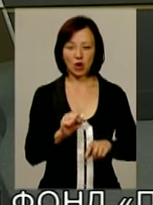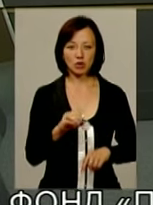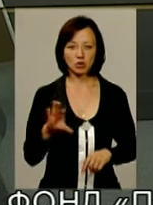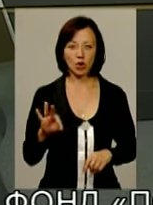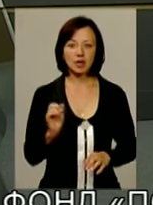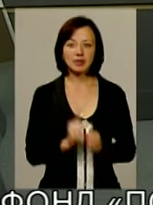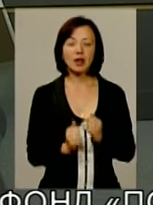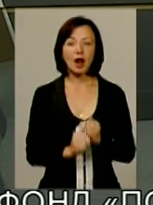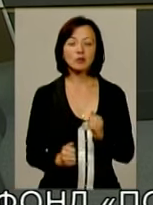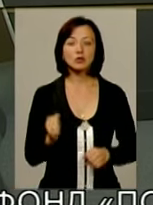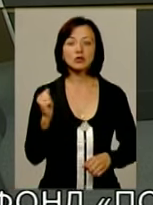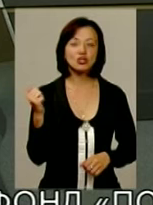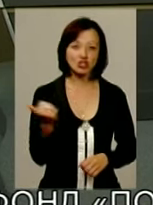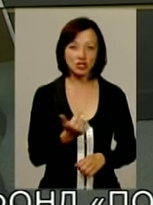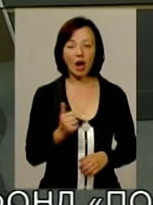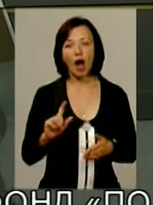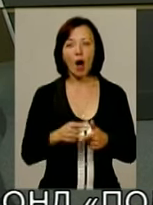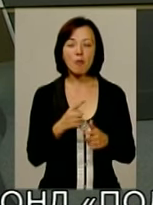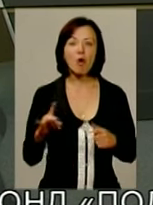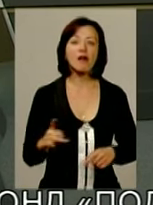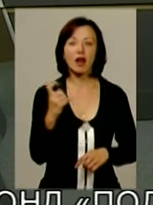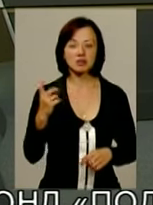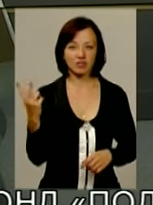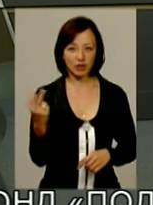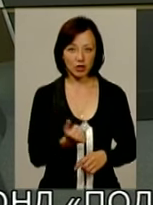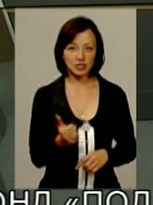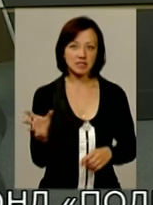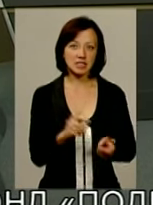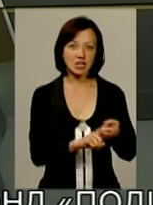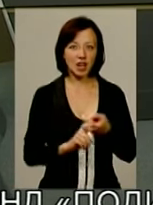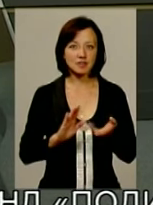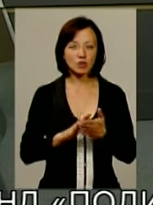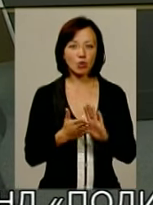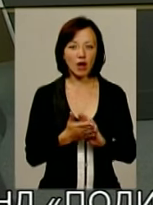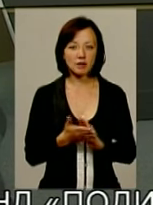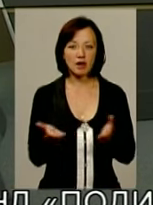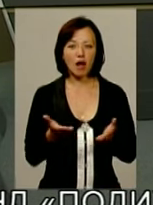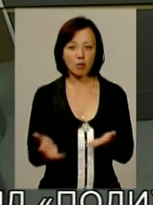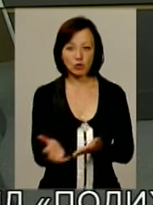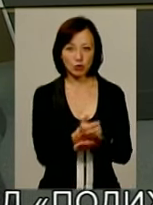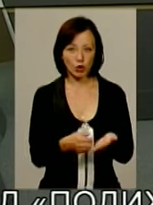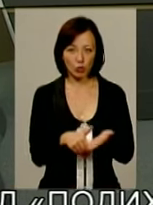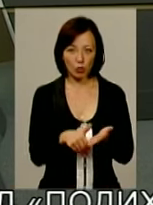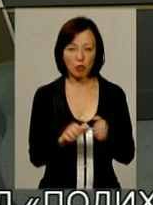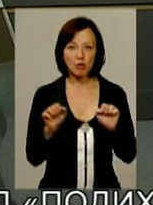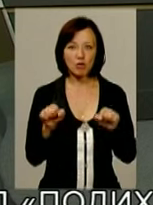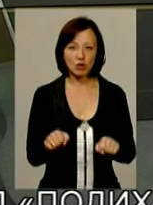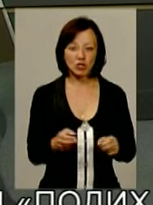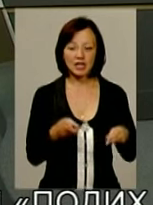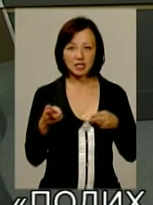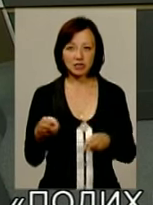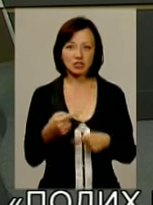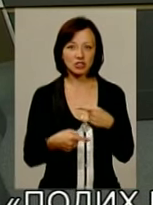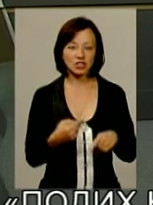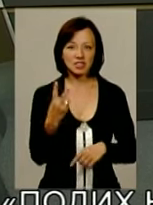кожного тижня або раз в два тижні. Все залежить від ситуації, яка по зборах допомога. Я можу їздити через 2-3 дні